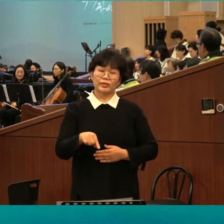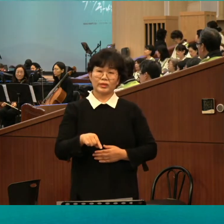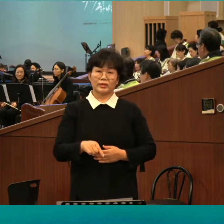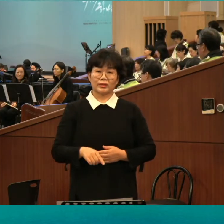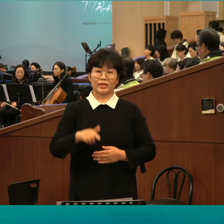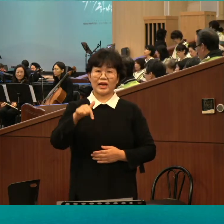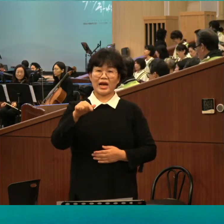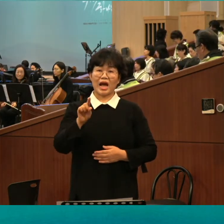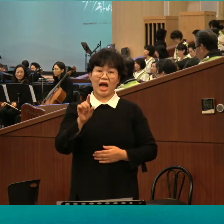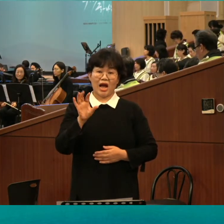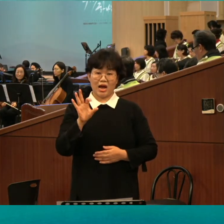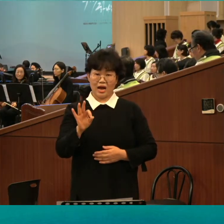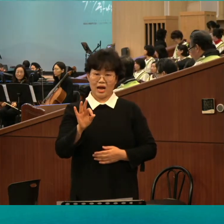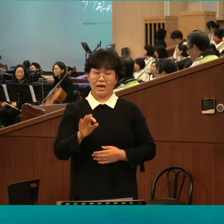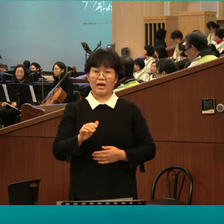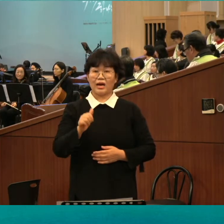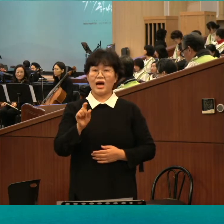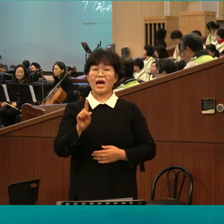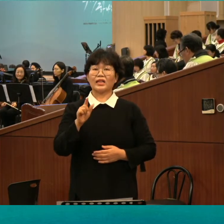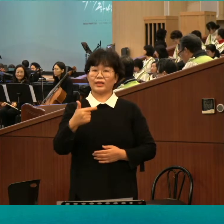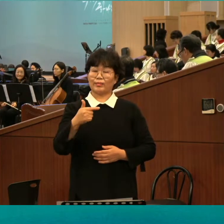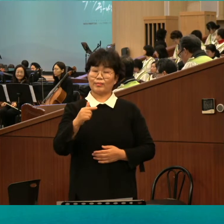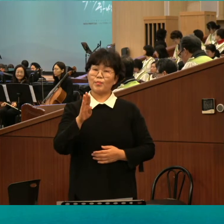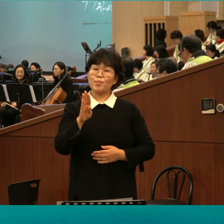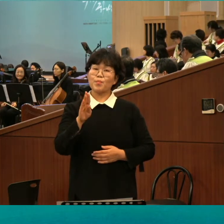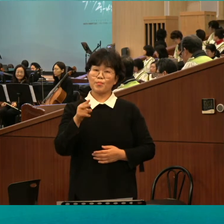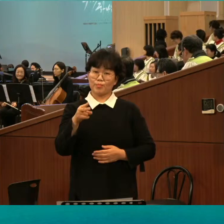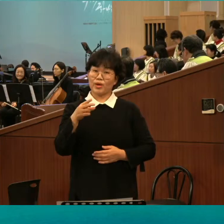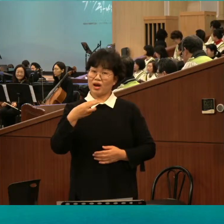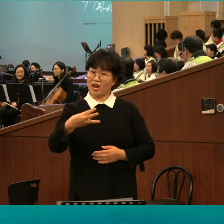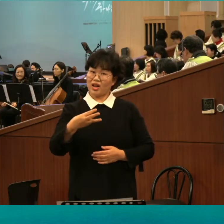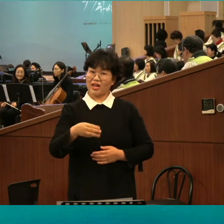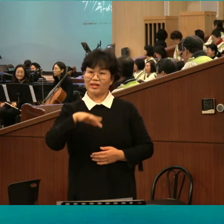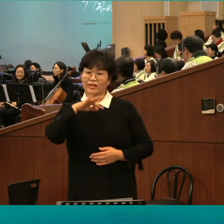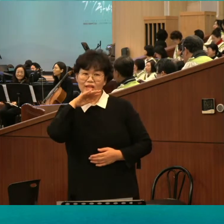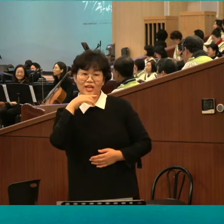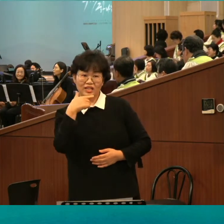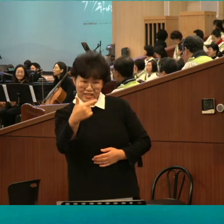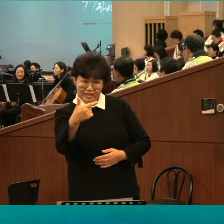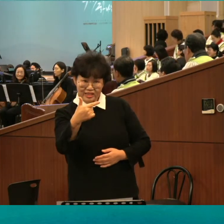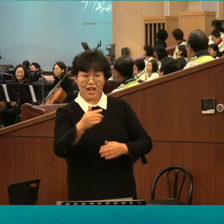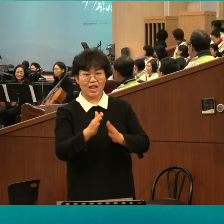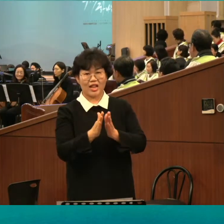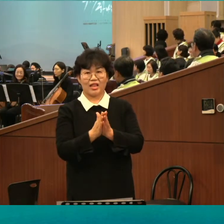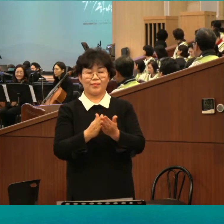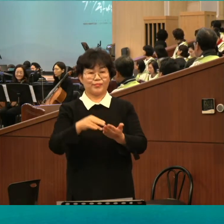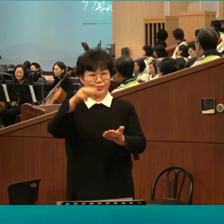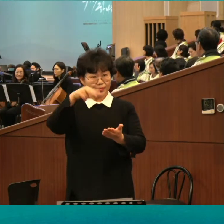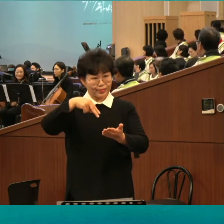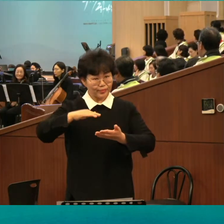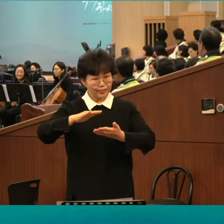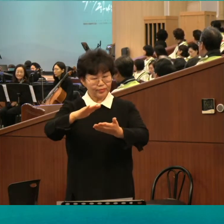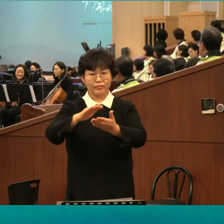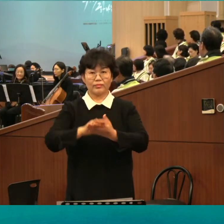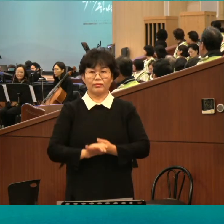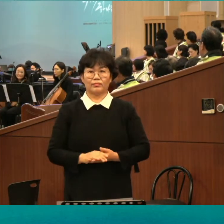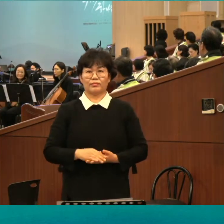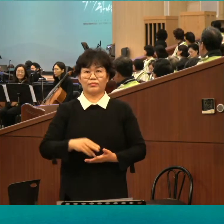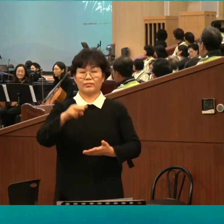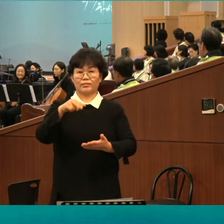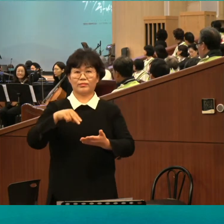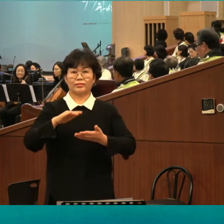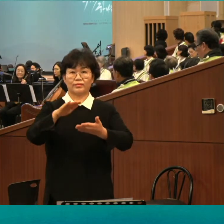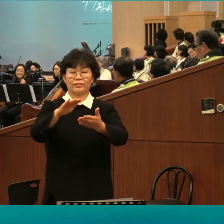강한별 만 6세 어디 있어요? 있어요? 누가 있어요? 자, 읽겠습니다. 아이고,